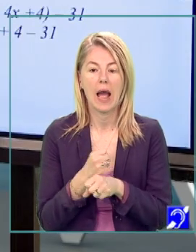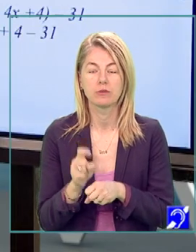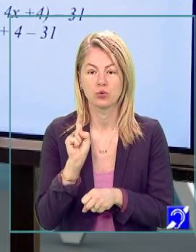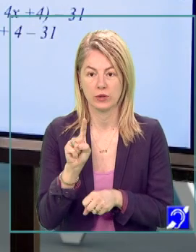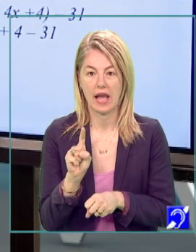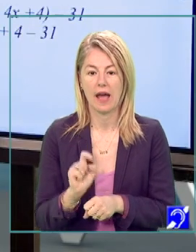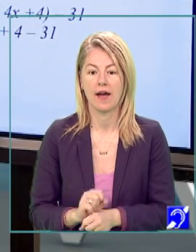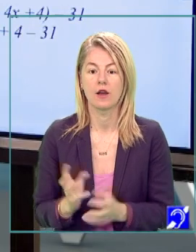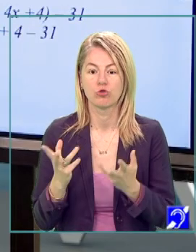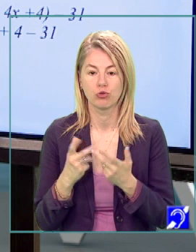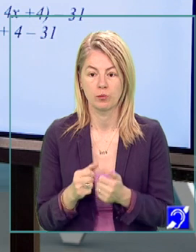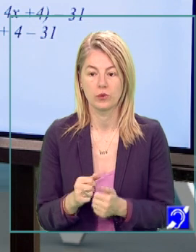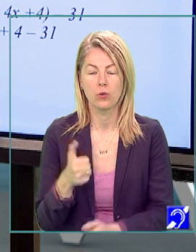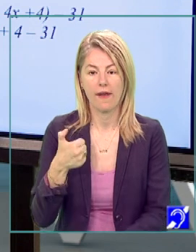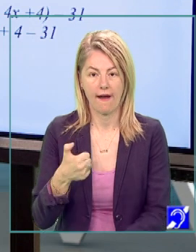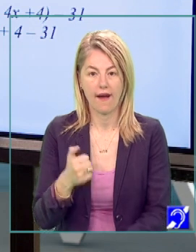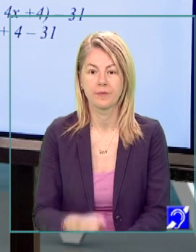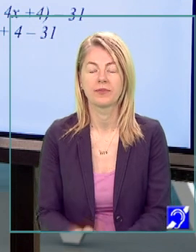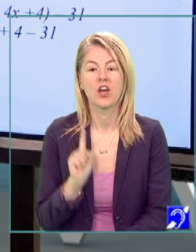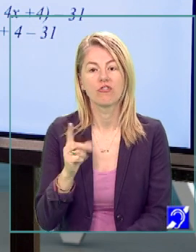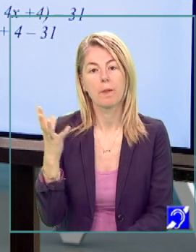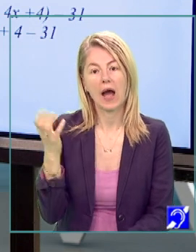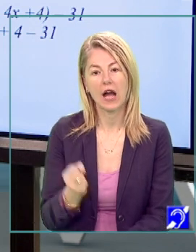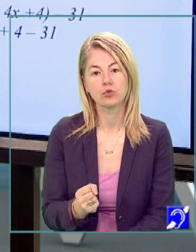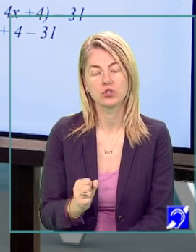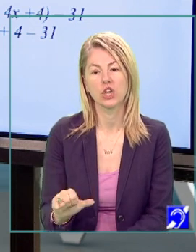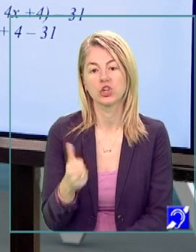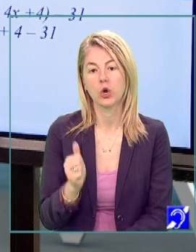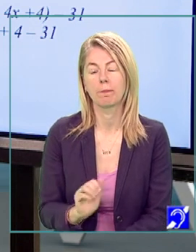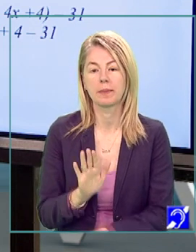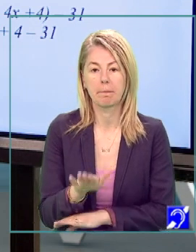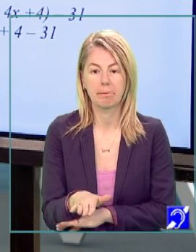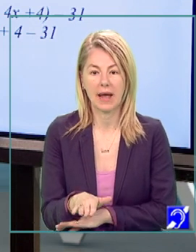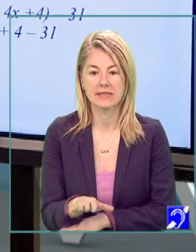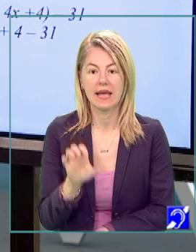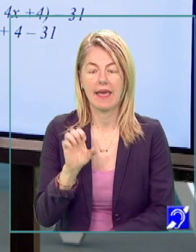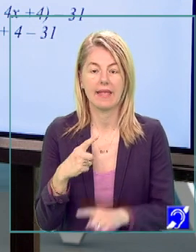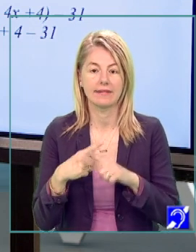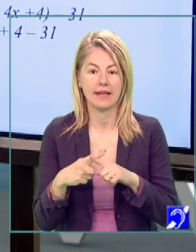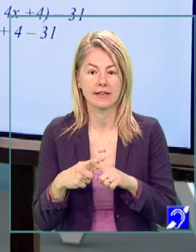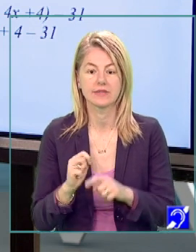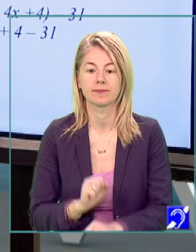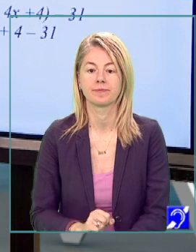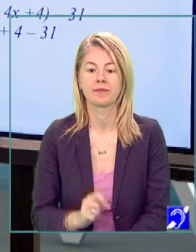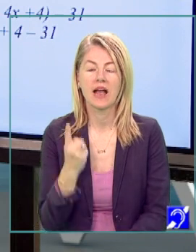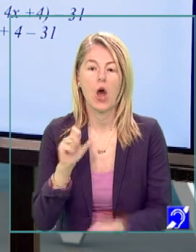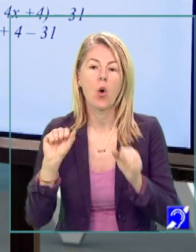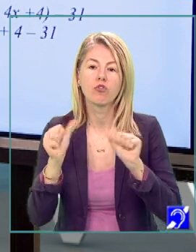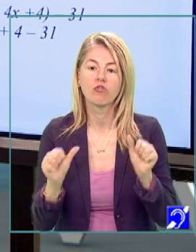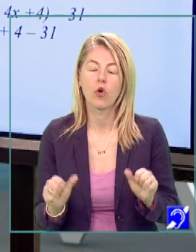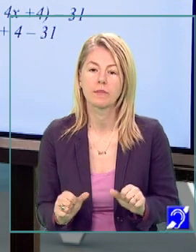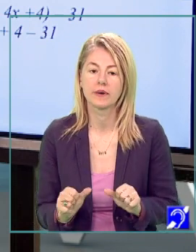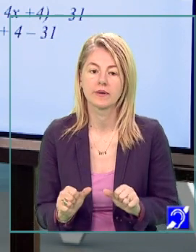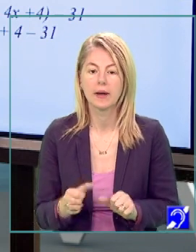a numărului A, vom aduce într-o primă etapă E de X la o formă